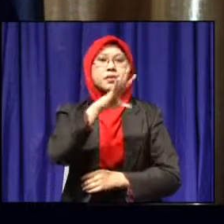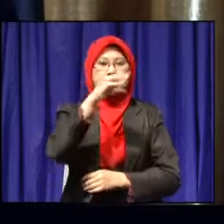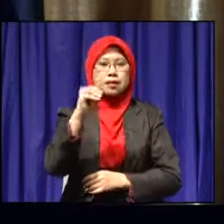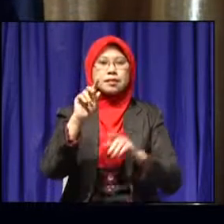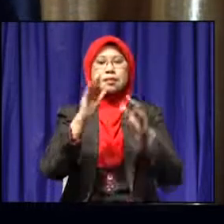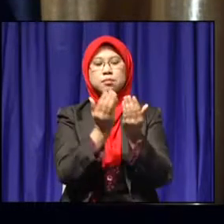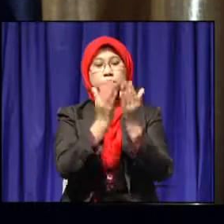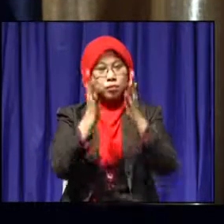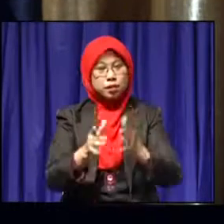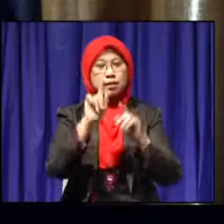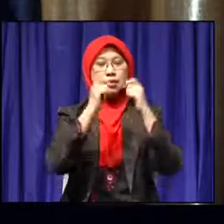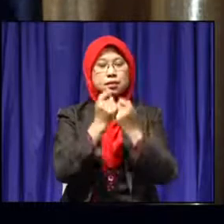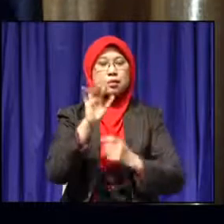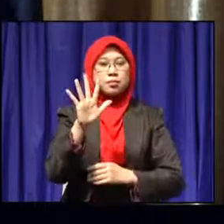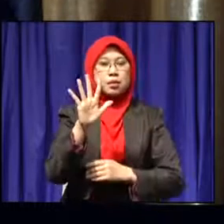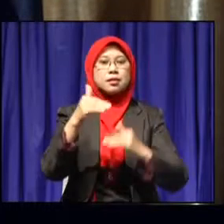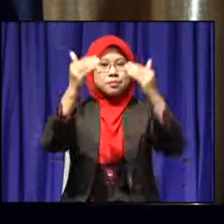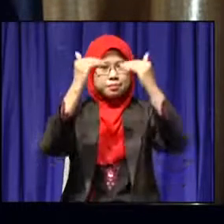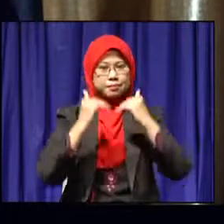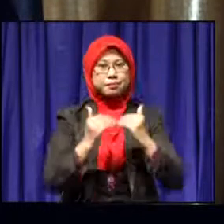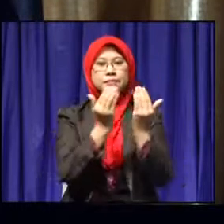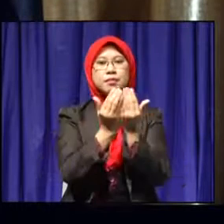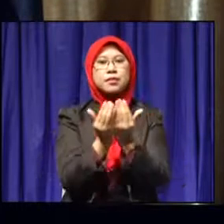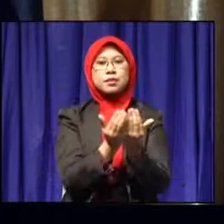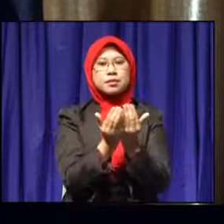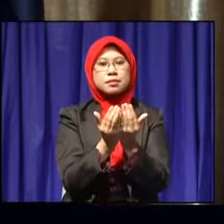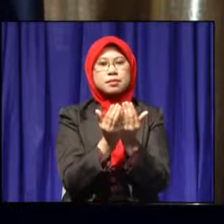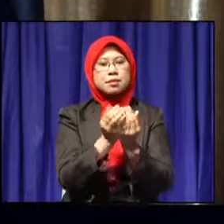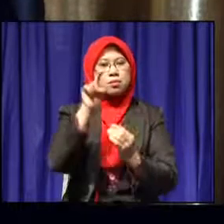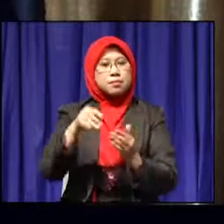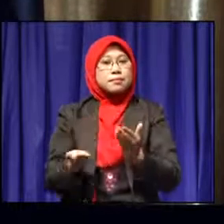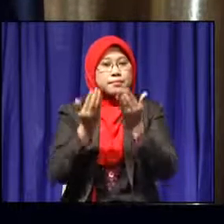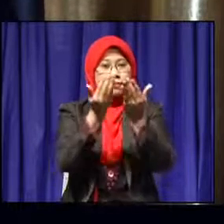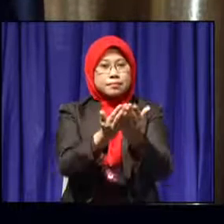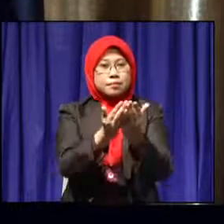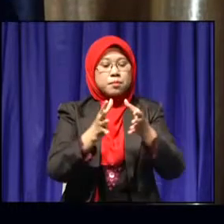dan seterusnya sekolah perlu menawarkan